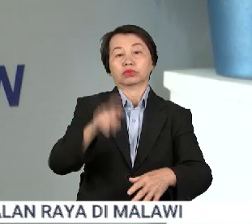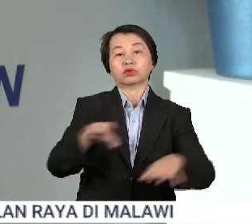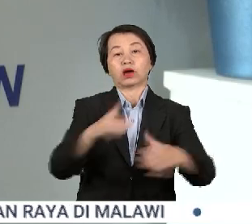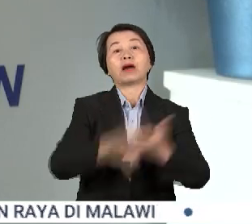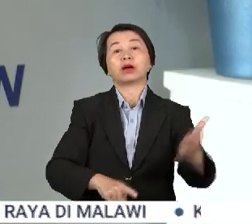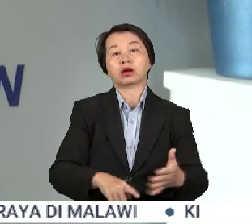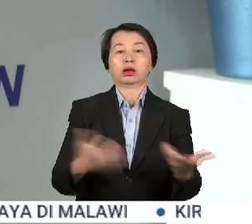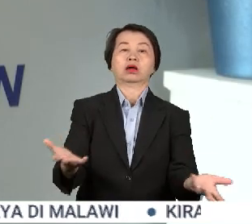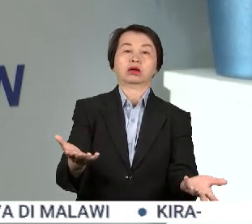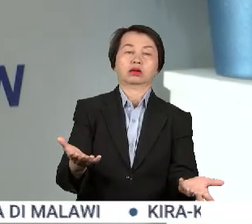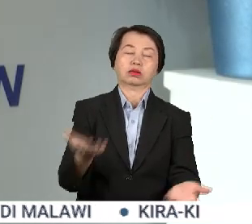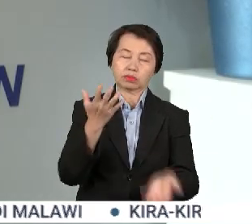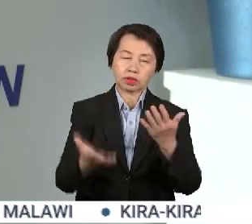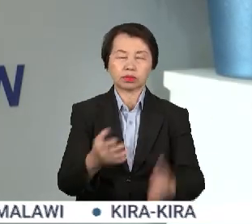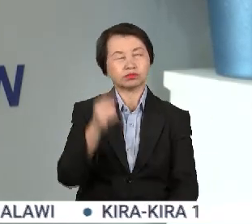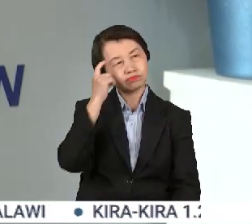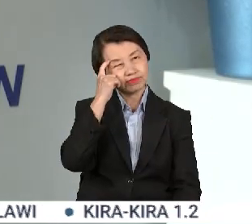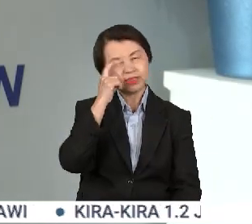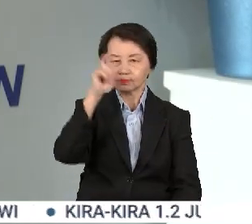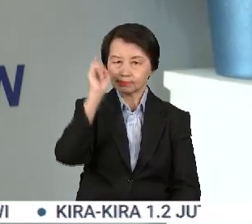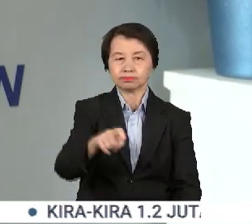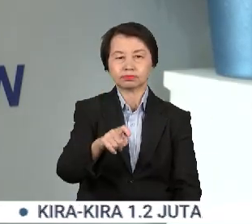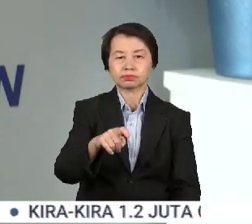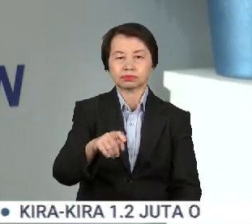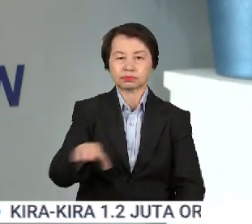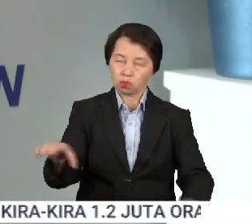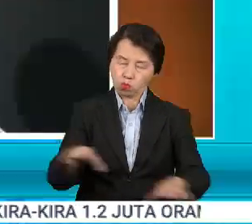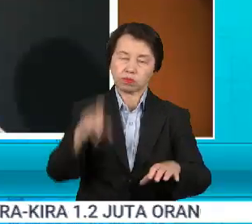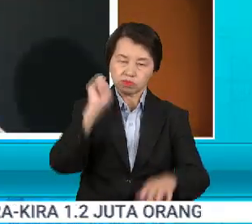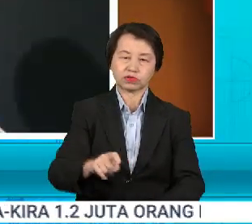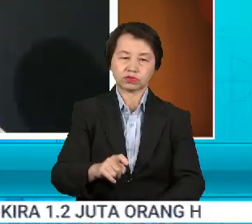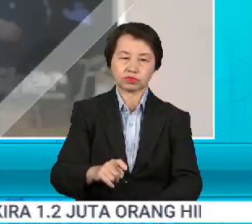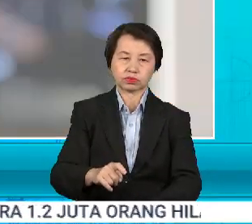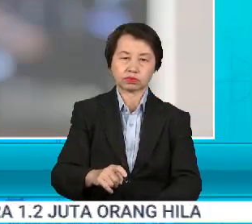jadi mungkin satu langkah yang plastik Perlu diambil